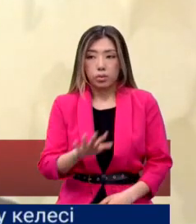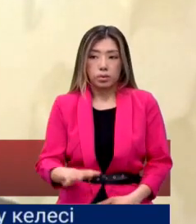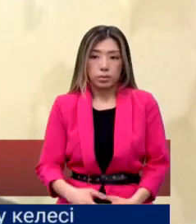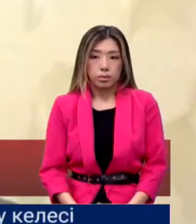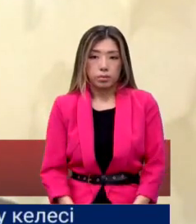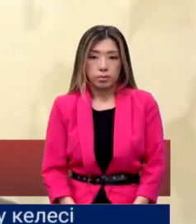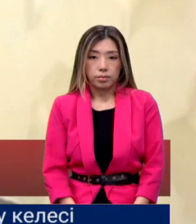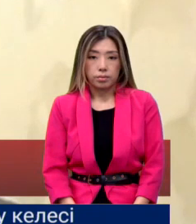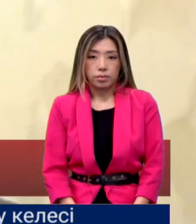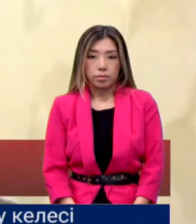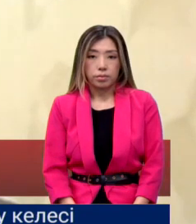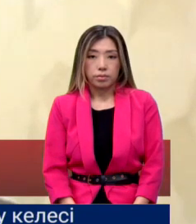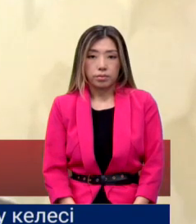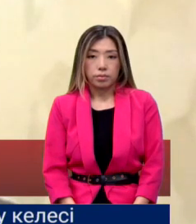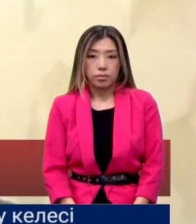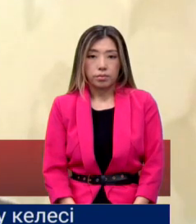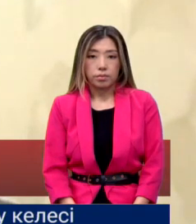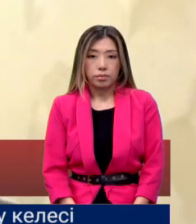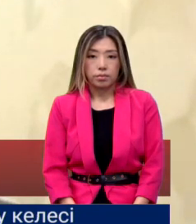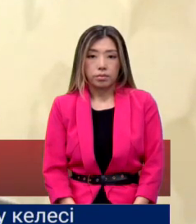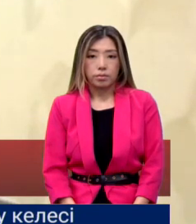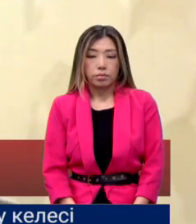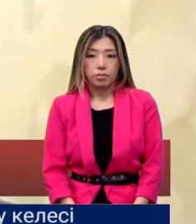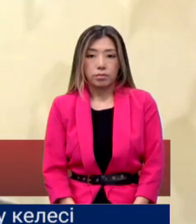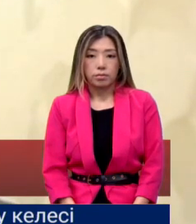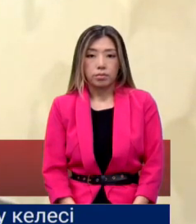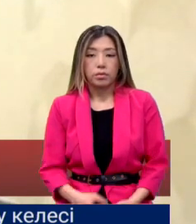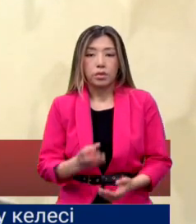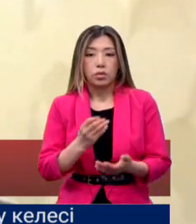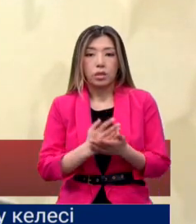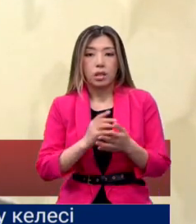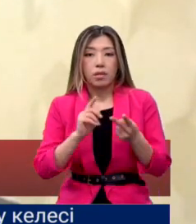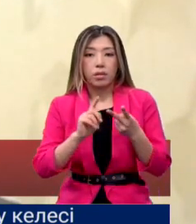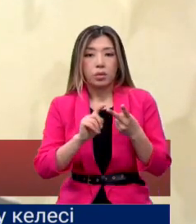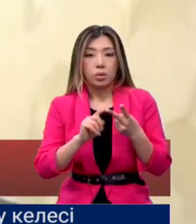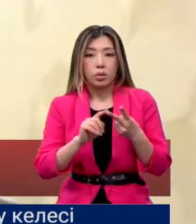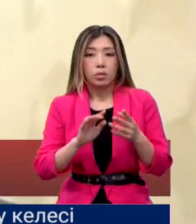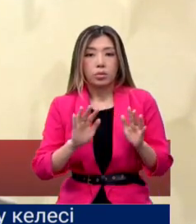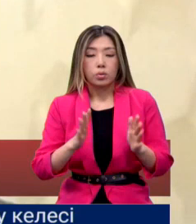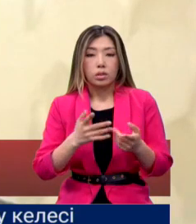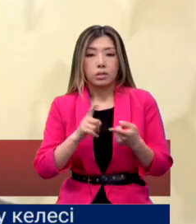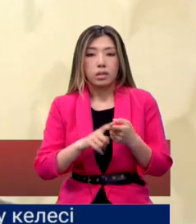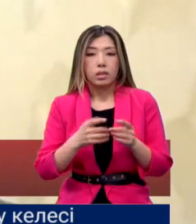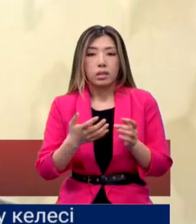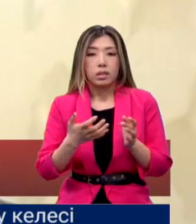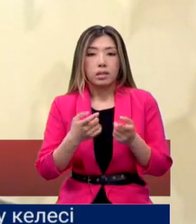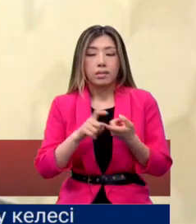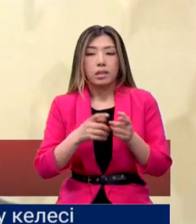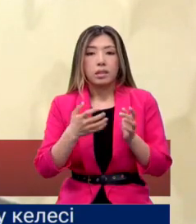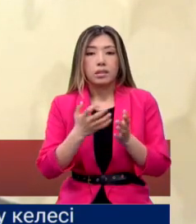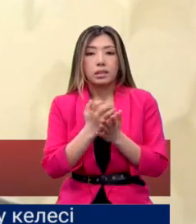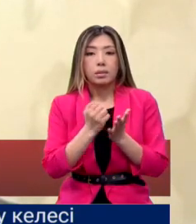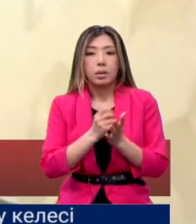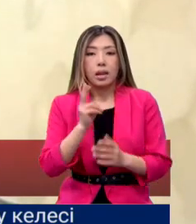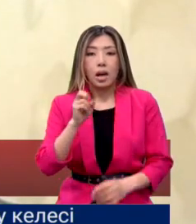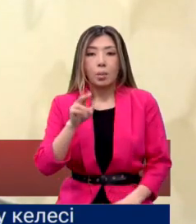Вот как-то так. И здесь работаем, и здесь еще второй есть момент. Это, разумеется, отсутствие рынка капитала.